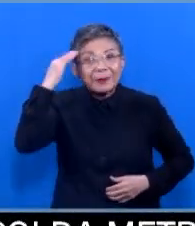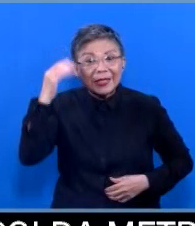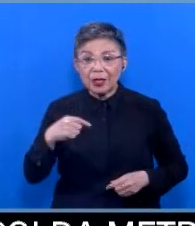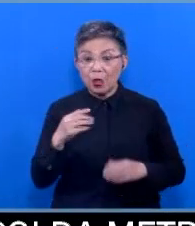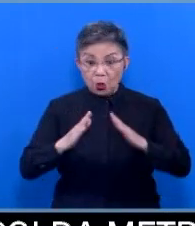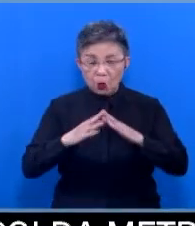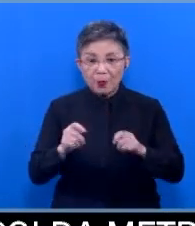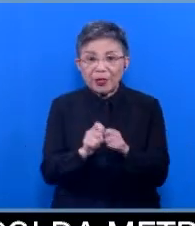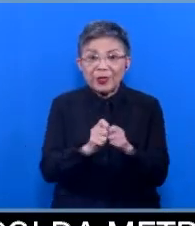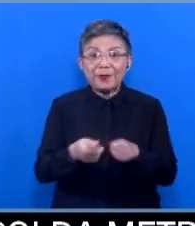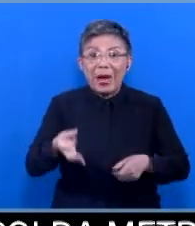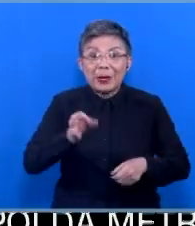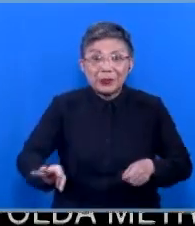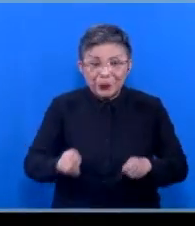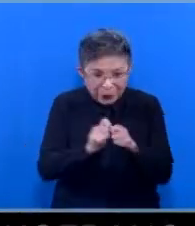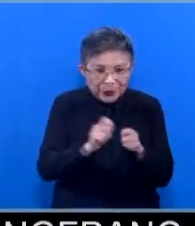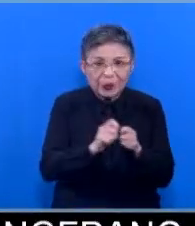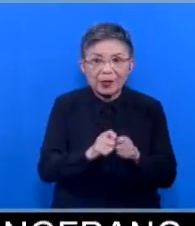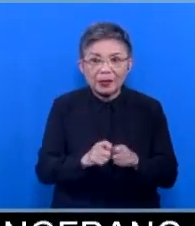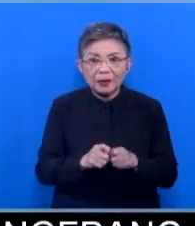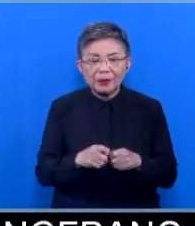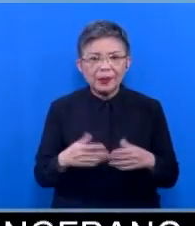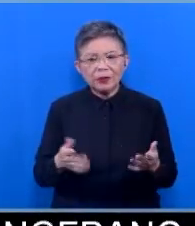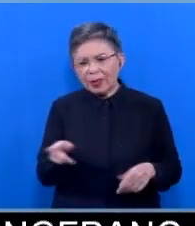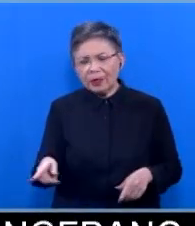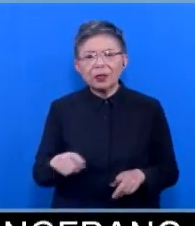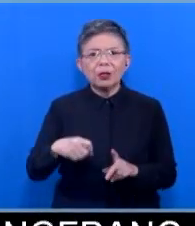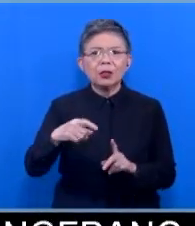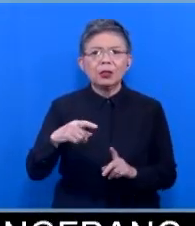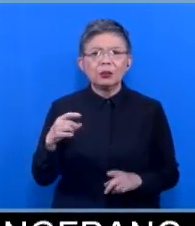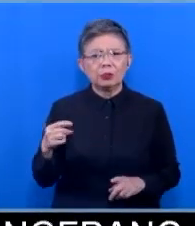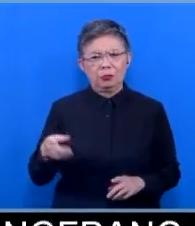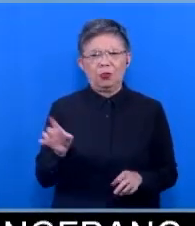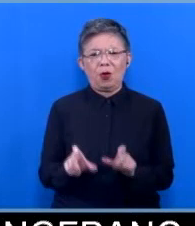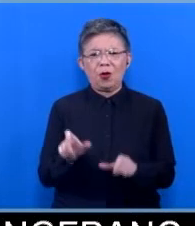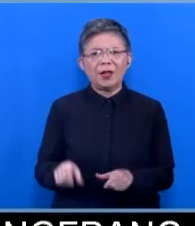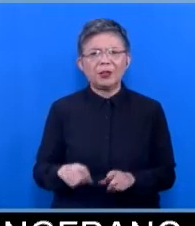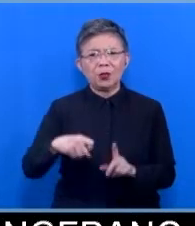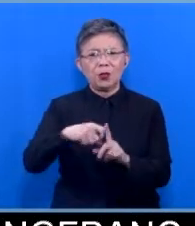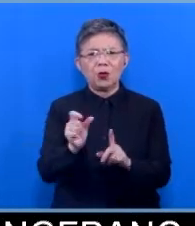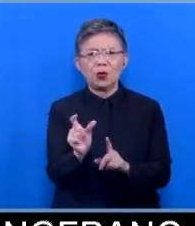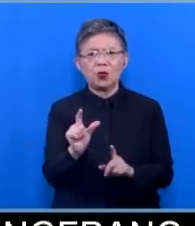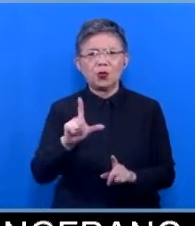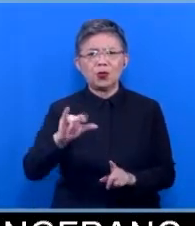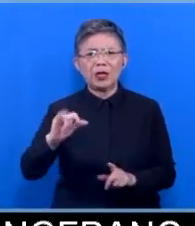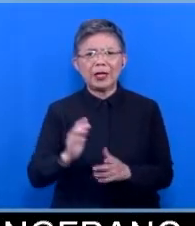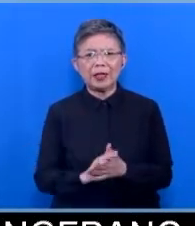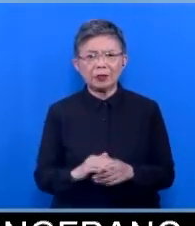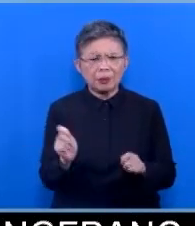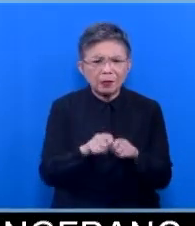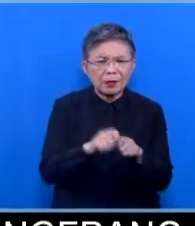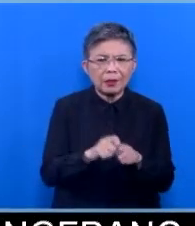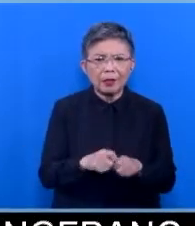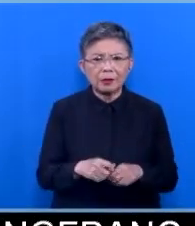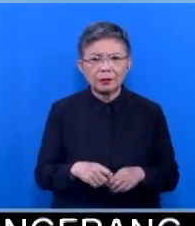gitu, Pak. Jadi kita ya, saya pikir orang kerja biasa, ya toh. Jadi hampir sebulan mungkin ada kali saya